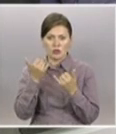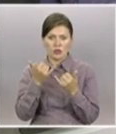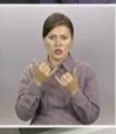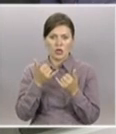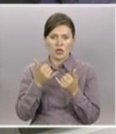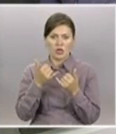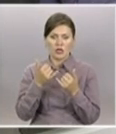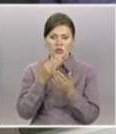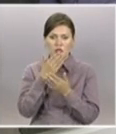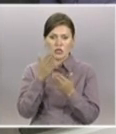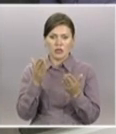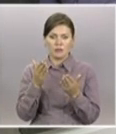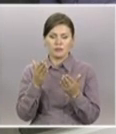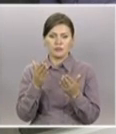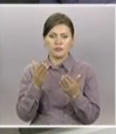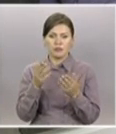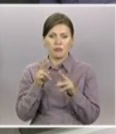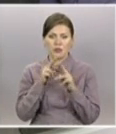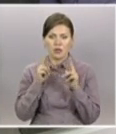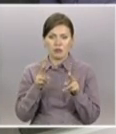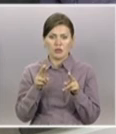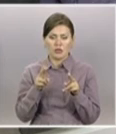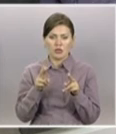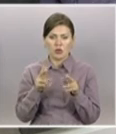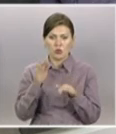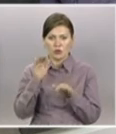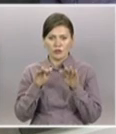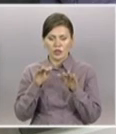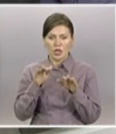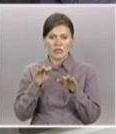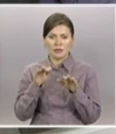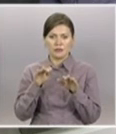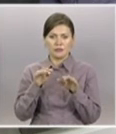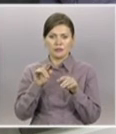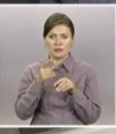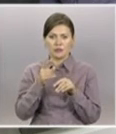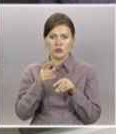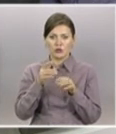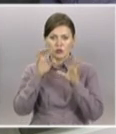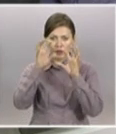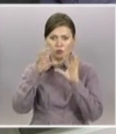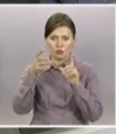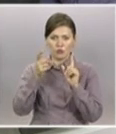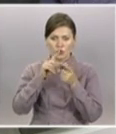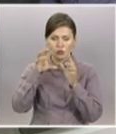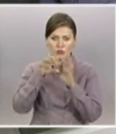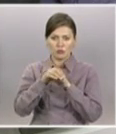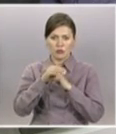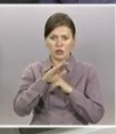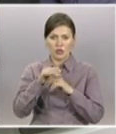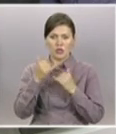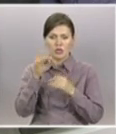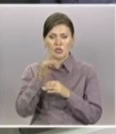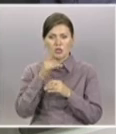қазіргі уақытта сіздерде парламенттің деңгейіндегі неге заңға өзгеріс жасамасқа, яғни